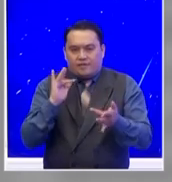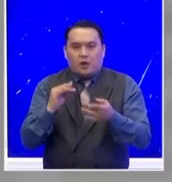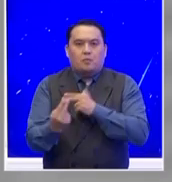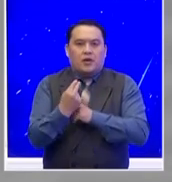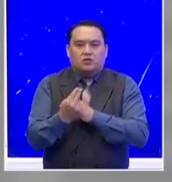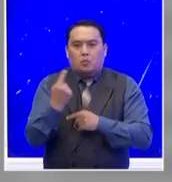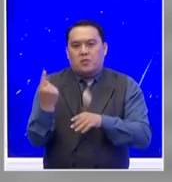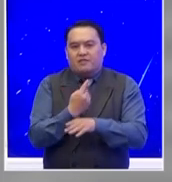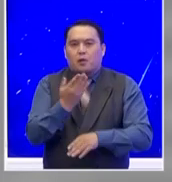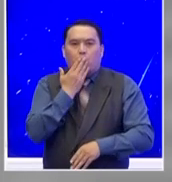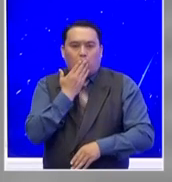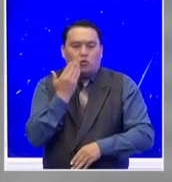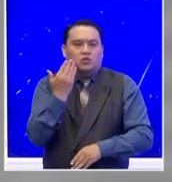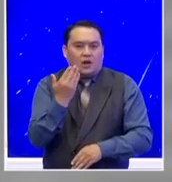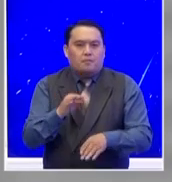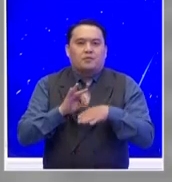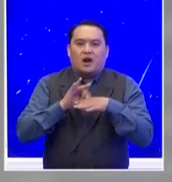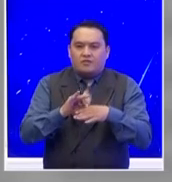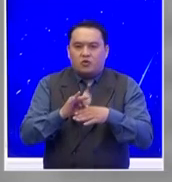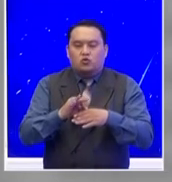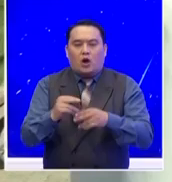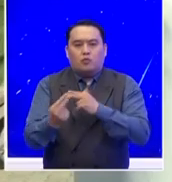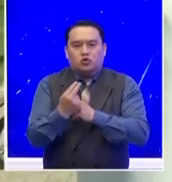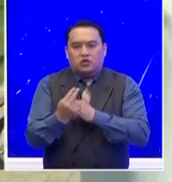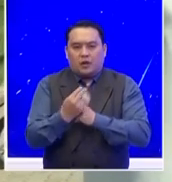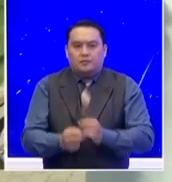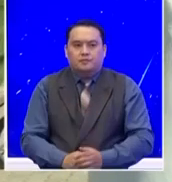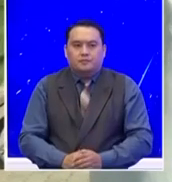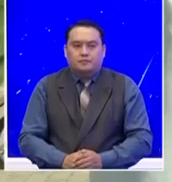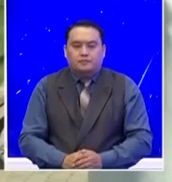соблюдает пост. Специально для них проводятся онлайн-уроки.